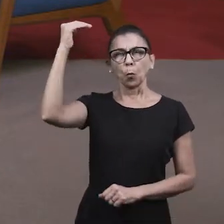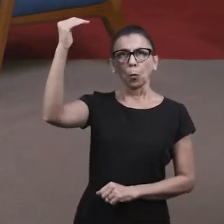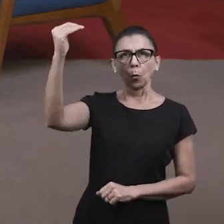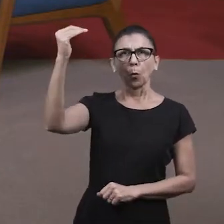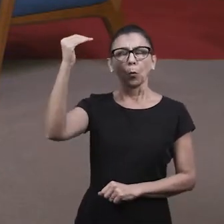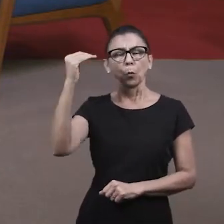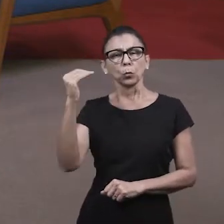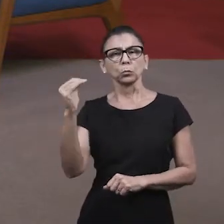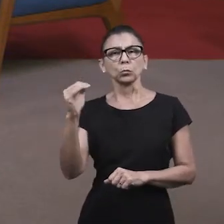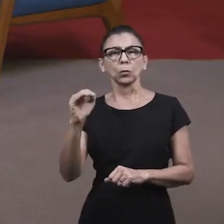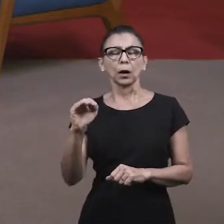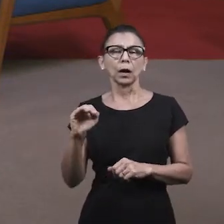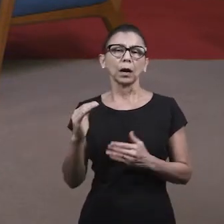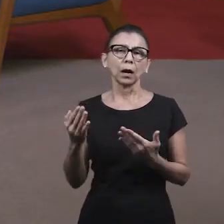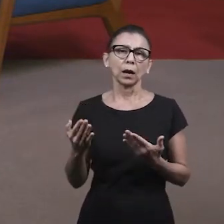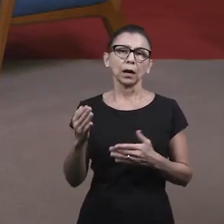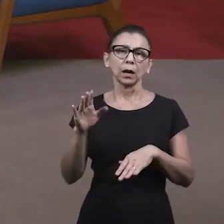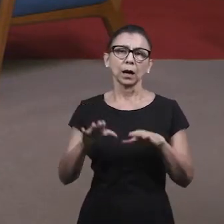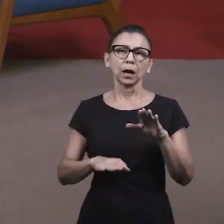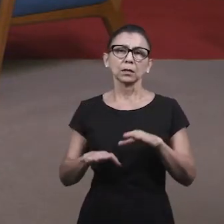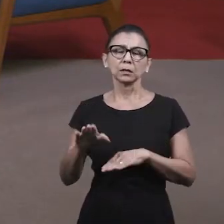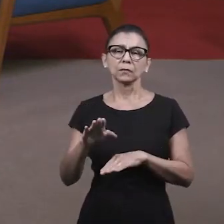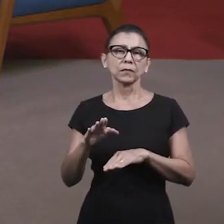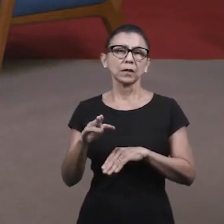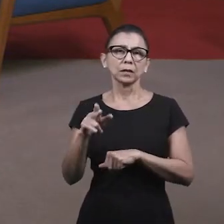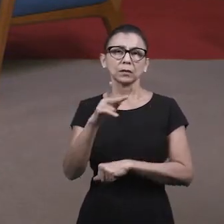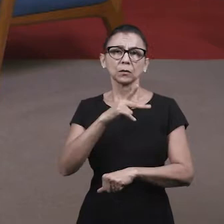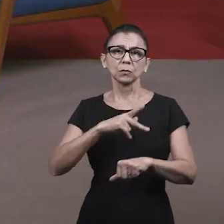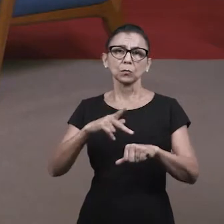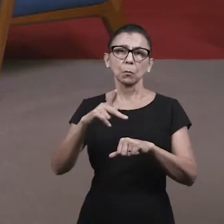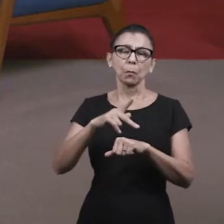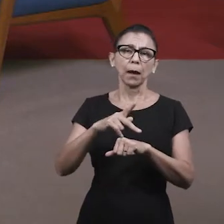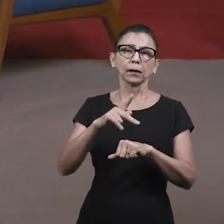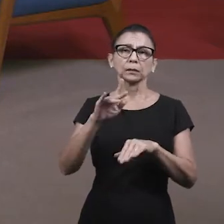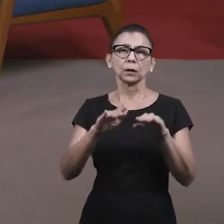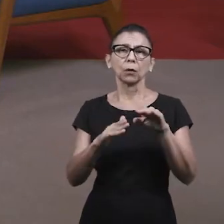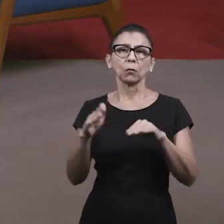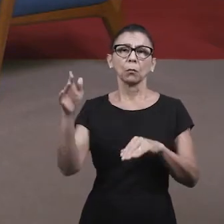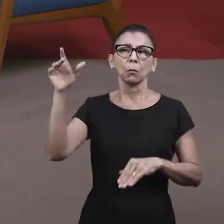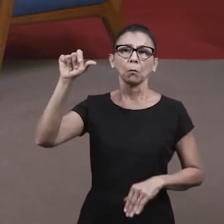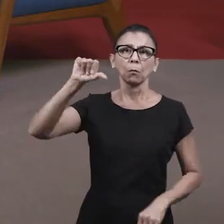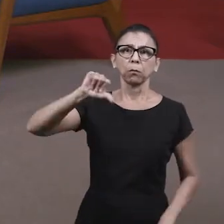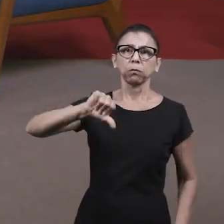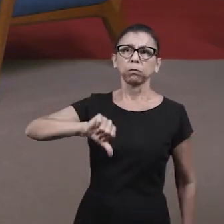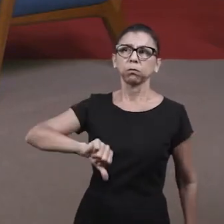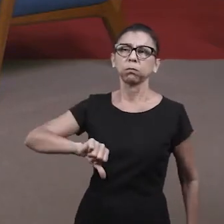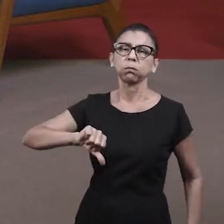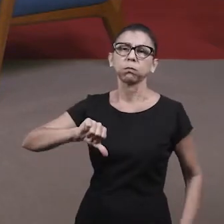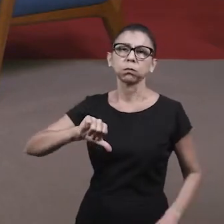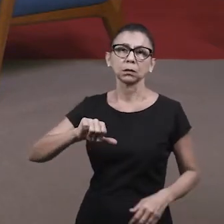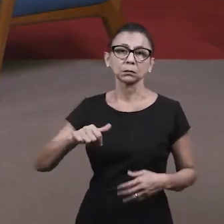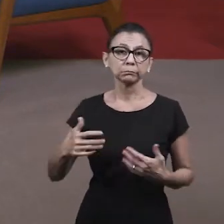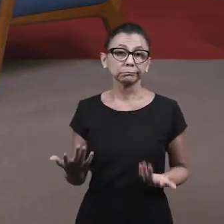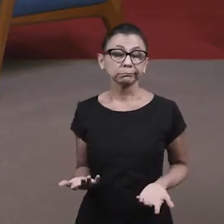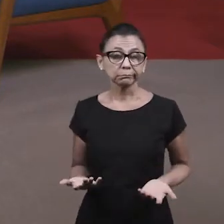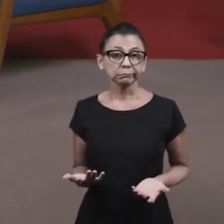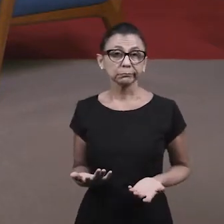Aujourd'hui, vous avez un pays plus développé, après, un autre